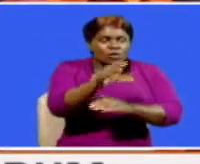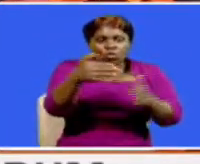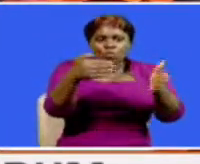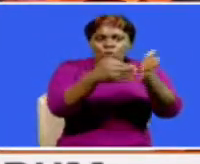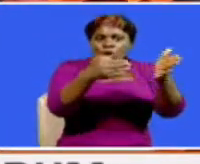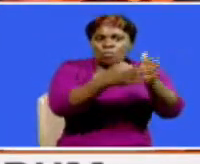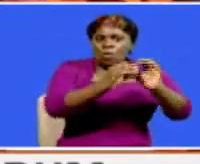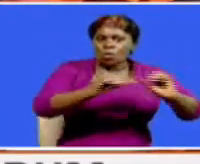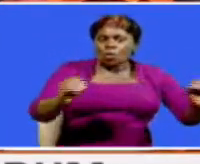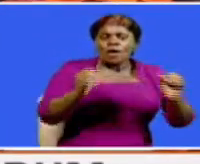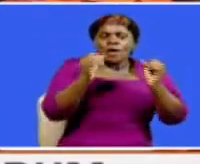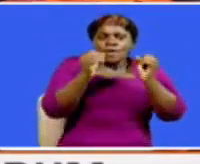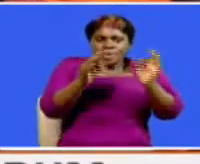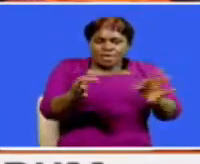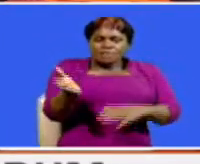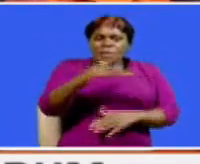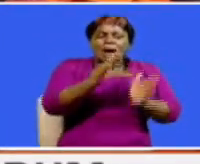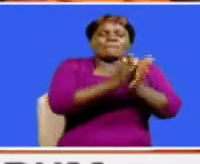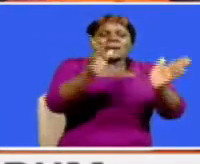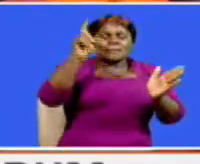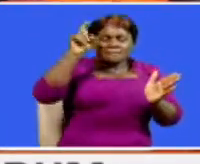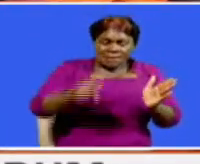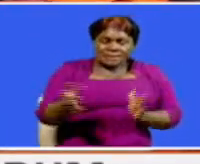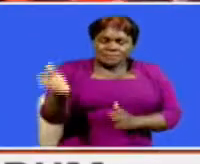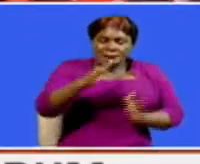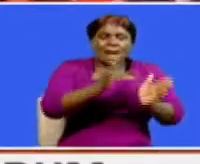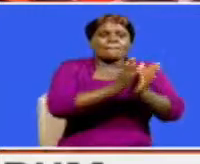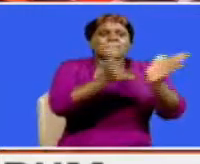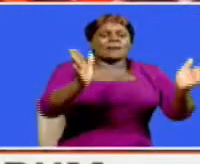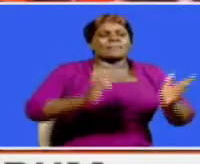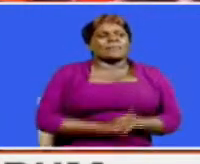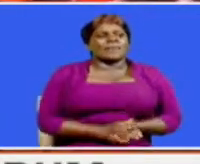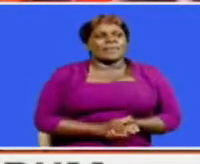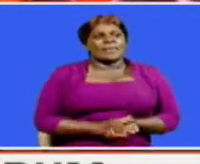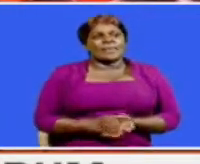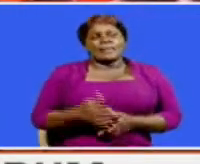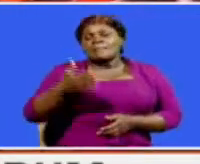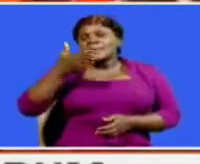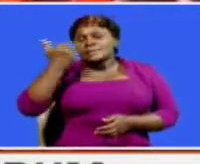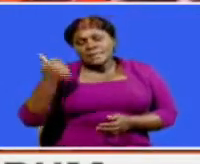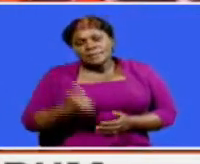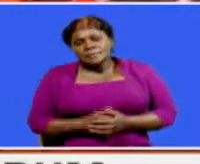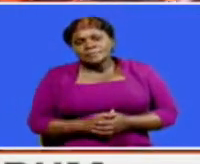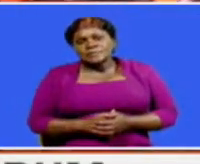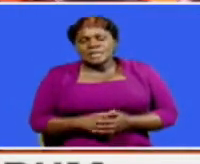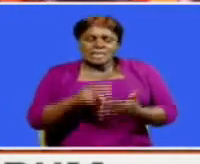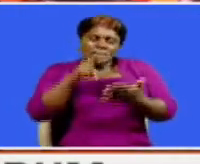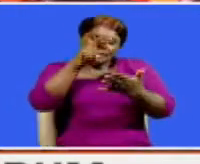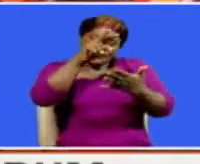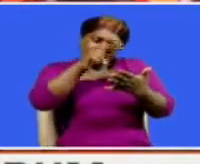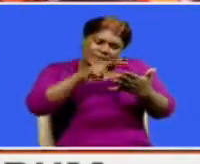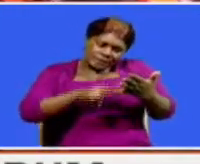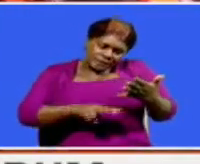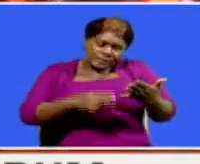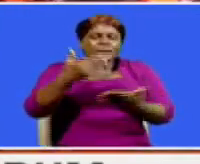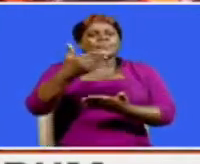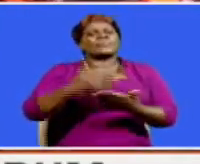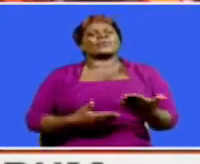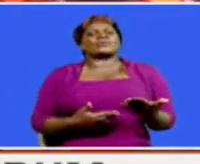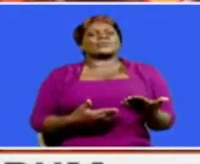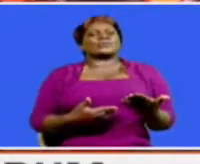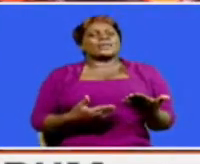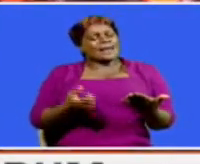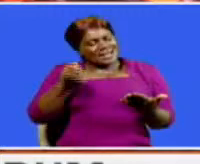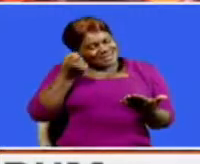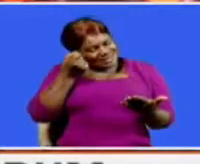asizuie. Kama ni kukuja kwenu, lazima tukuje kwenu. Ni vizuri usome hiyo report,